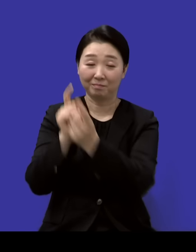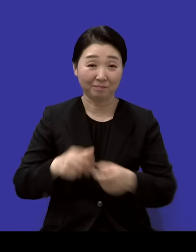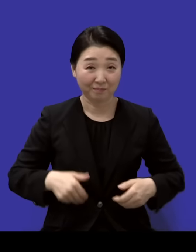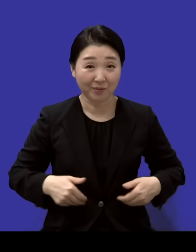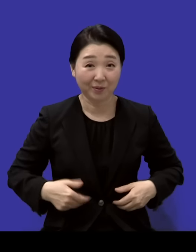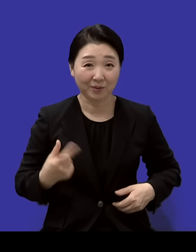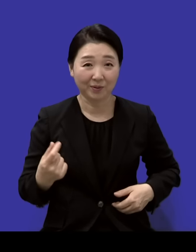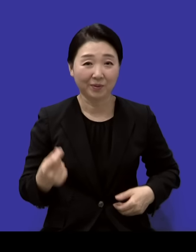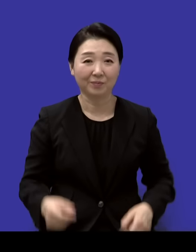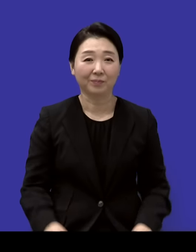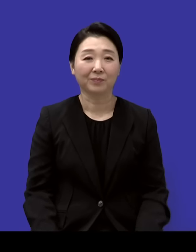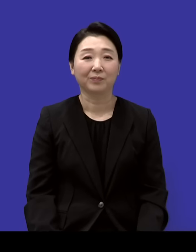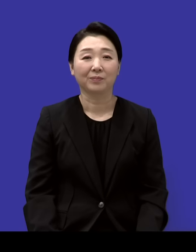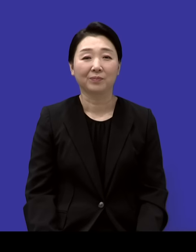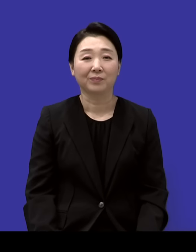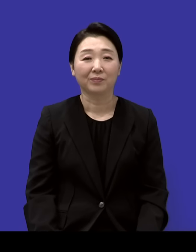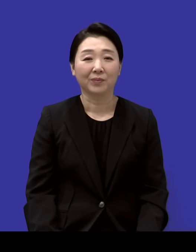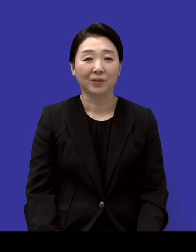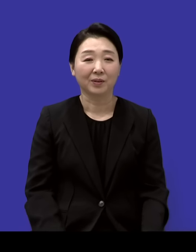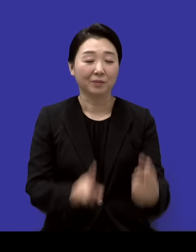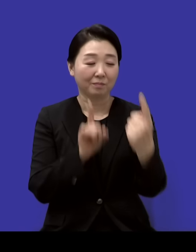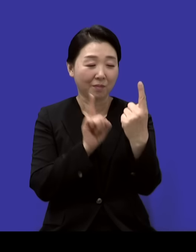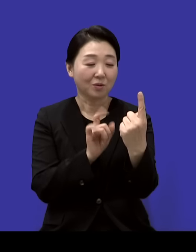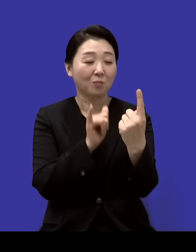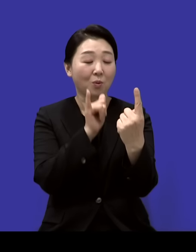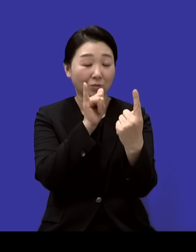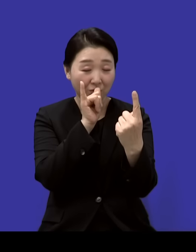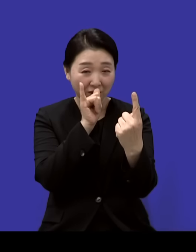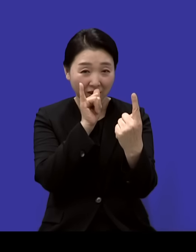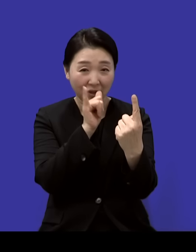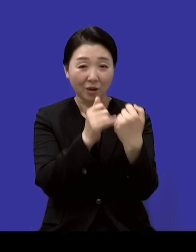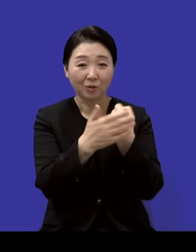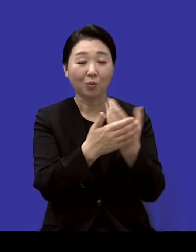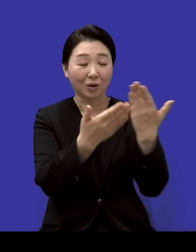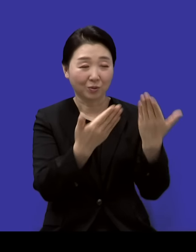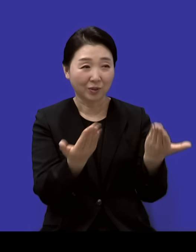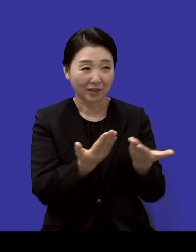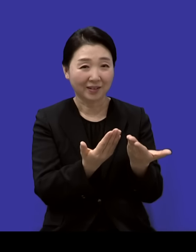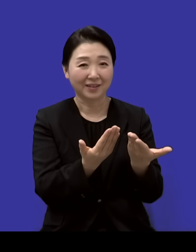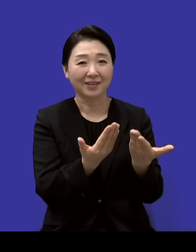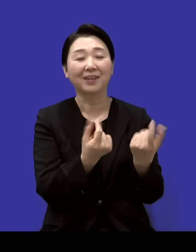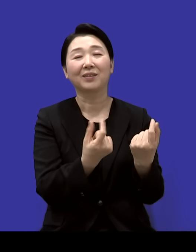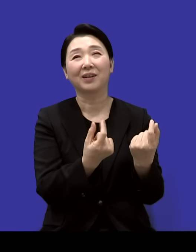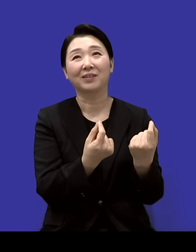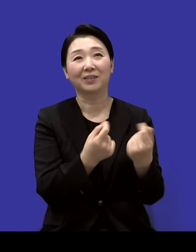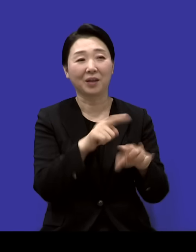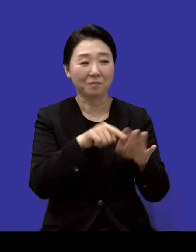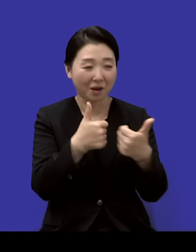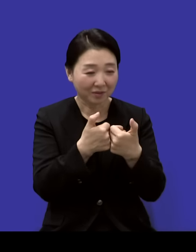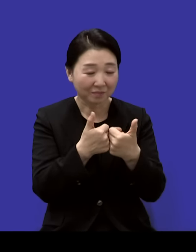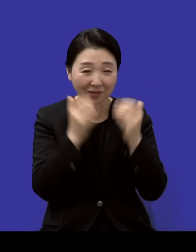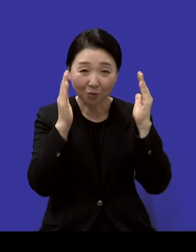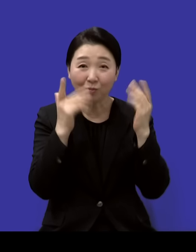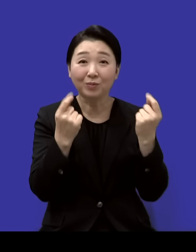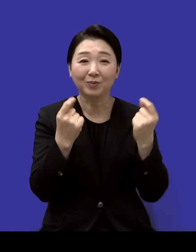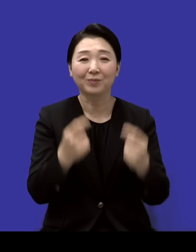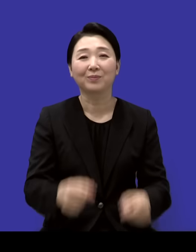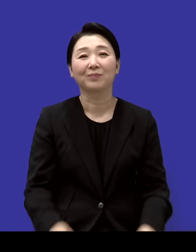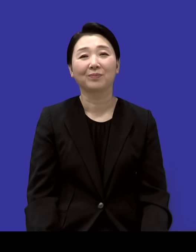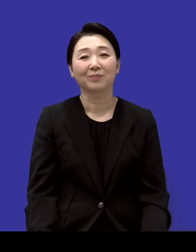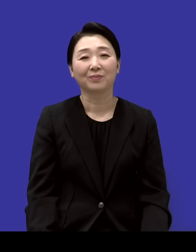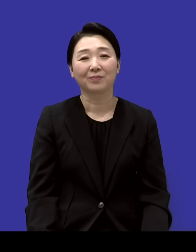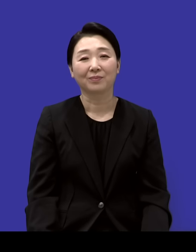되겠지만 그 마주 볼 수 있게끔 하는 사역을 하고 계시는 것 네. 같아서 심리학이라는 이름으로 네. 또 하고 계시는